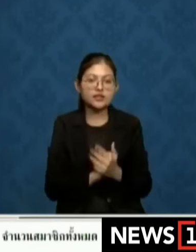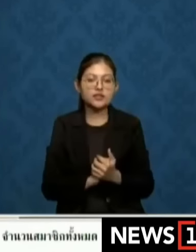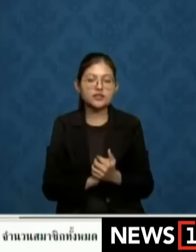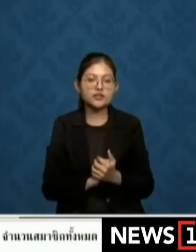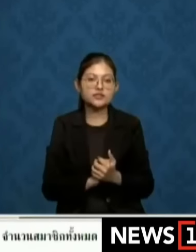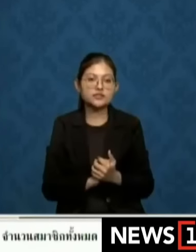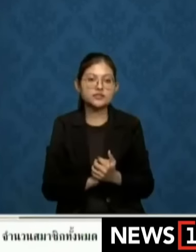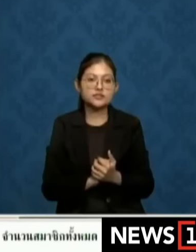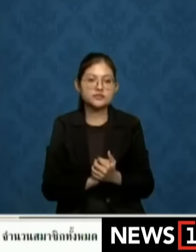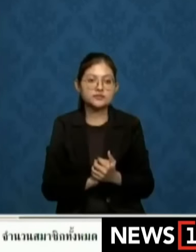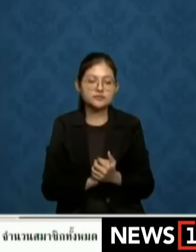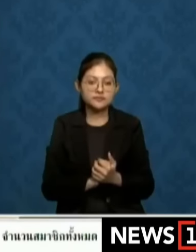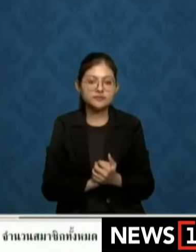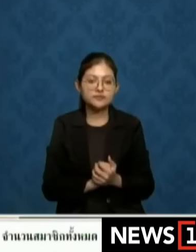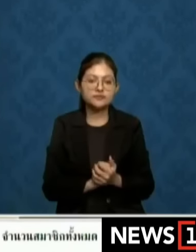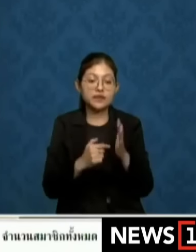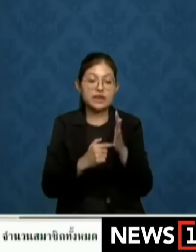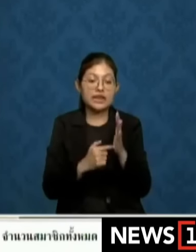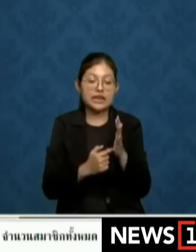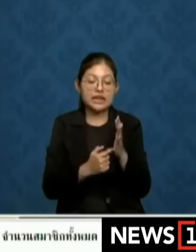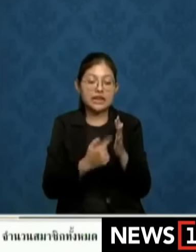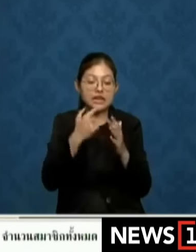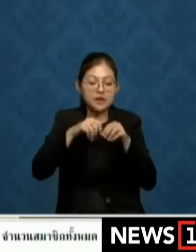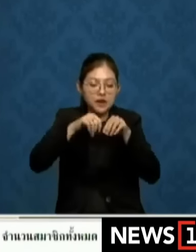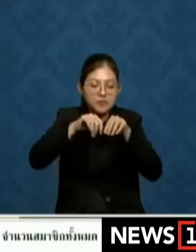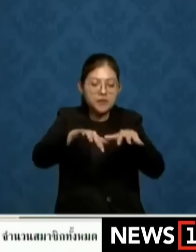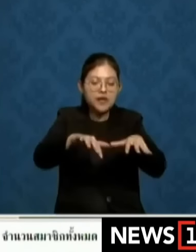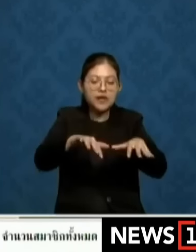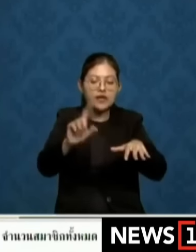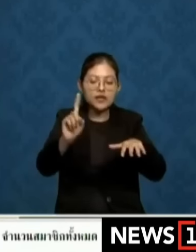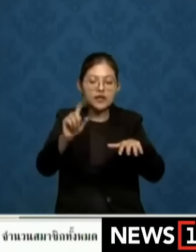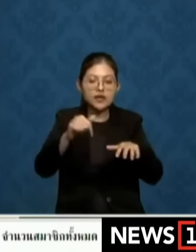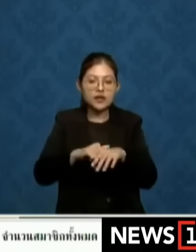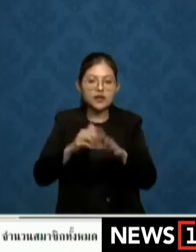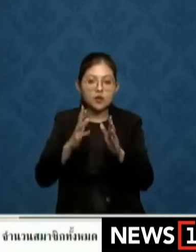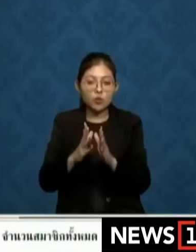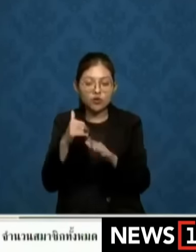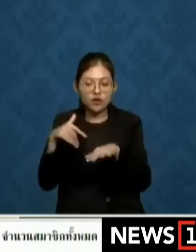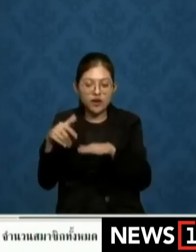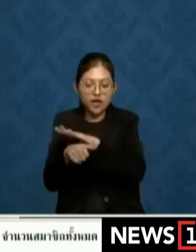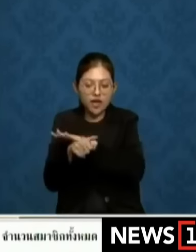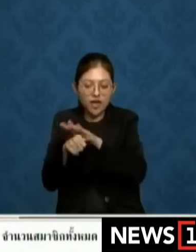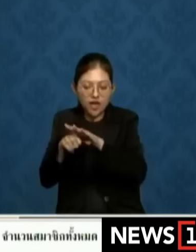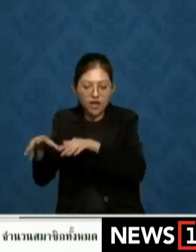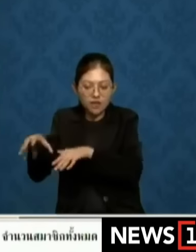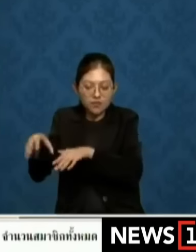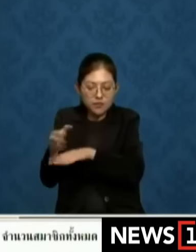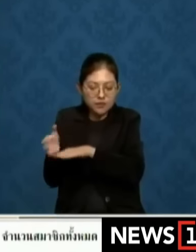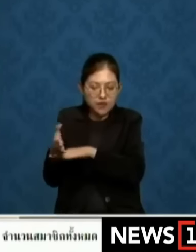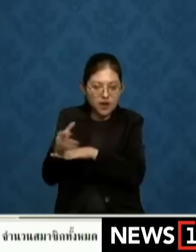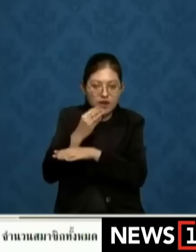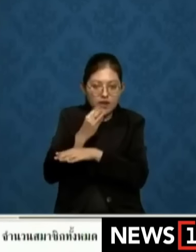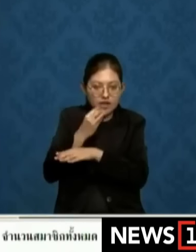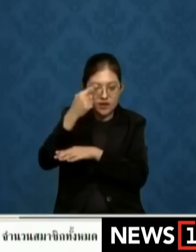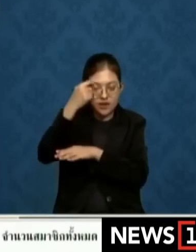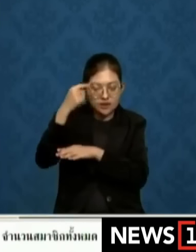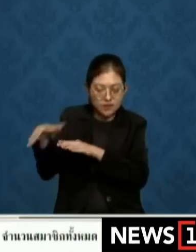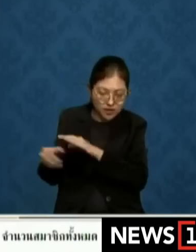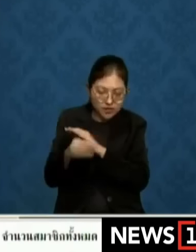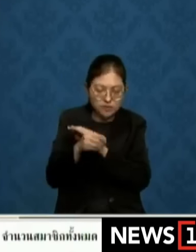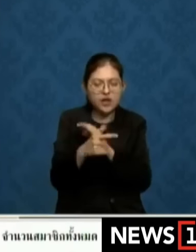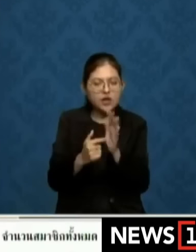และกรมประมงอะค่ะอะไรที่เป็นข้อกฎหมายที่ติดพันอยู่ติดค้างอยู่เนี่ยแก้หน่อยแล้วจะได้รีบแก้ปัญหาตรงนี้ได้จะได้ไม่ลุกล